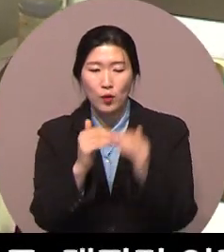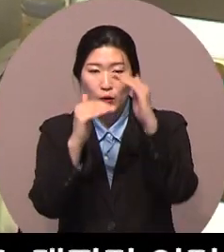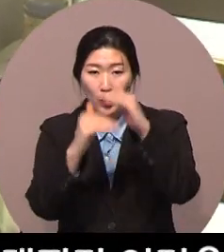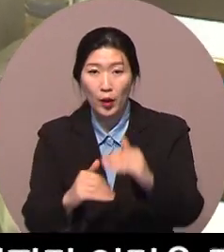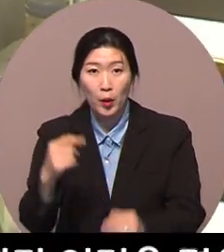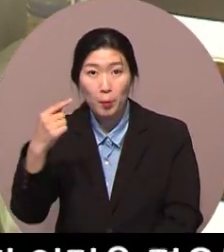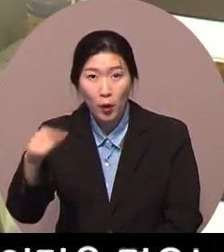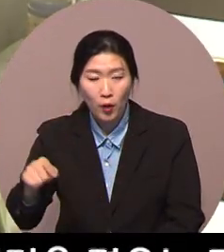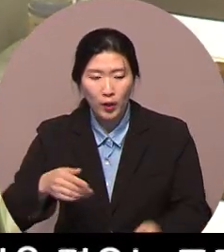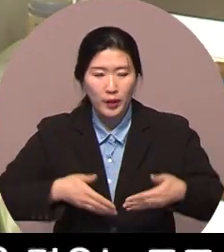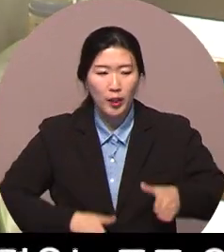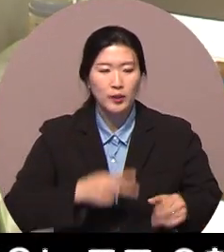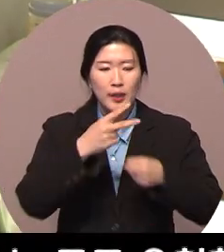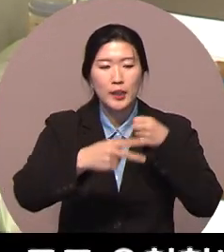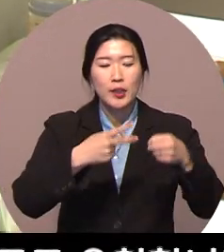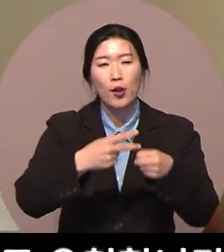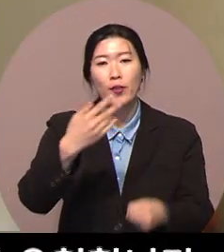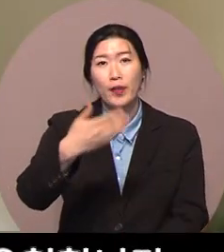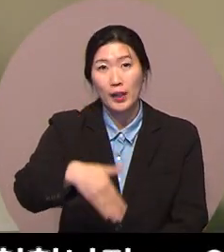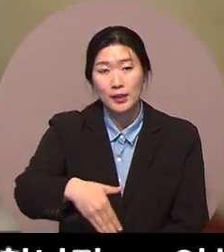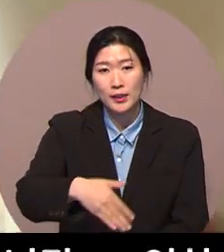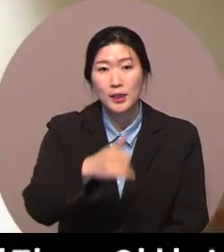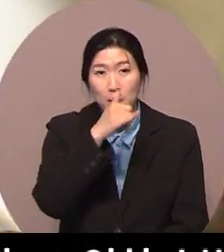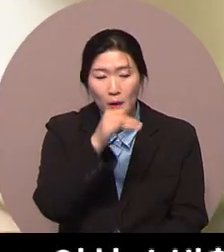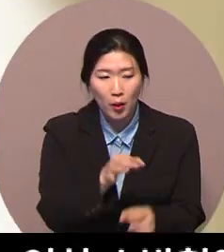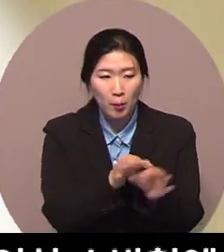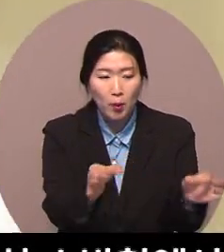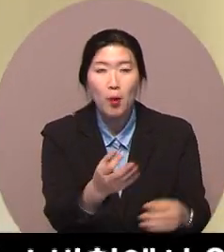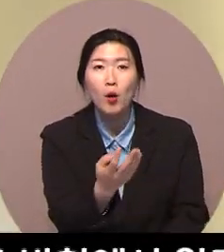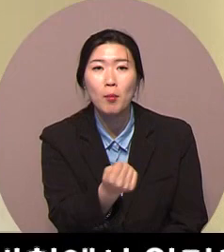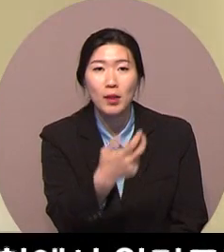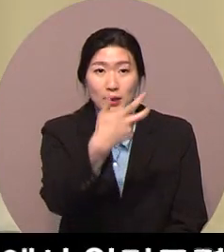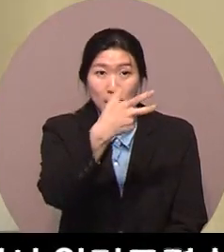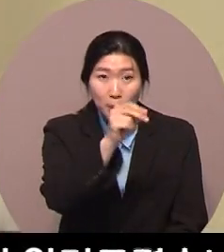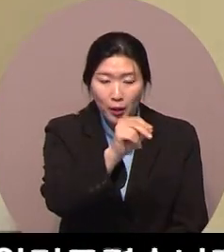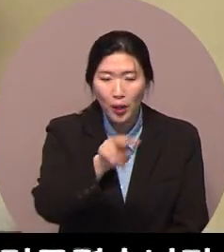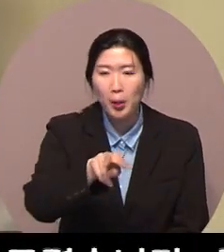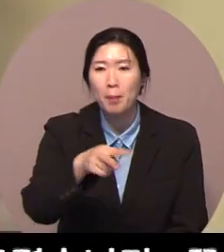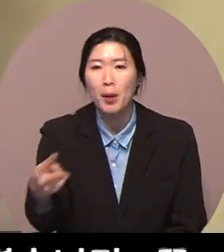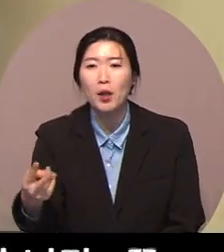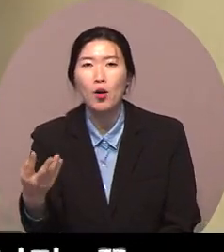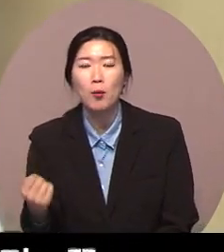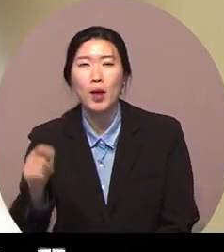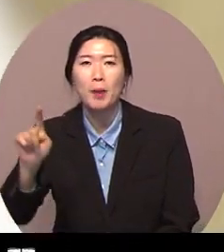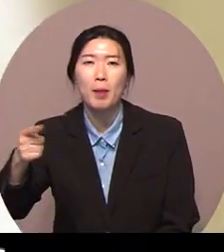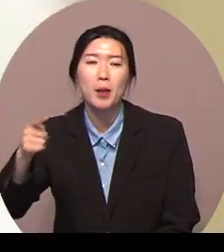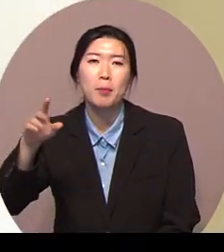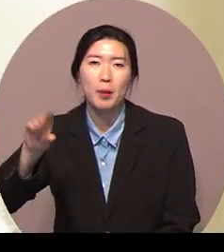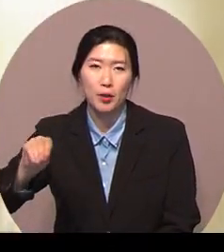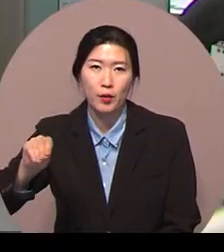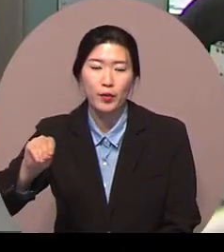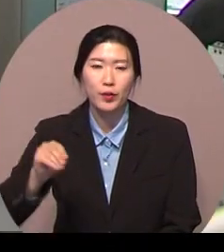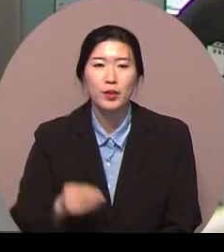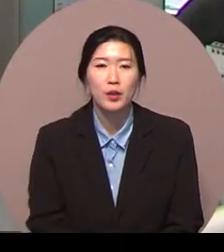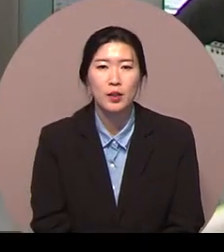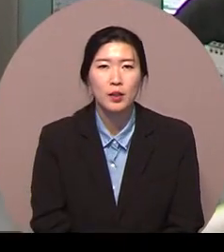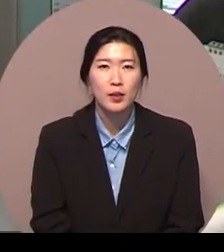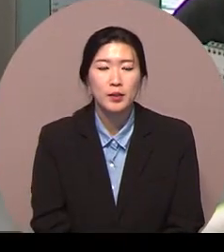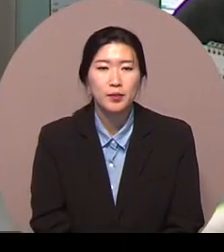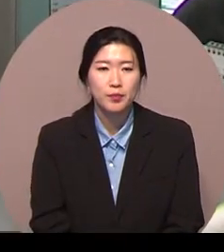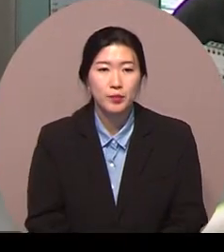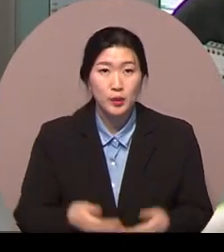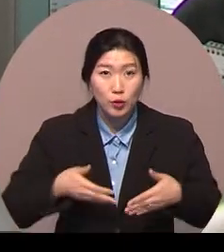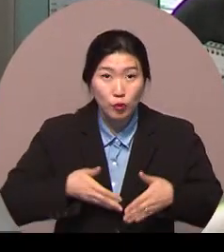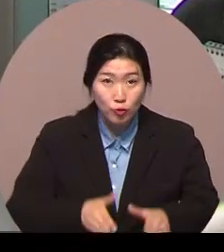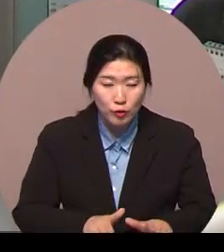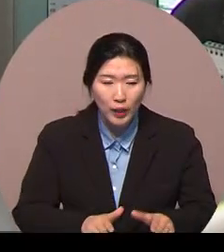생후 23개월까지 신생아를 키우는 가정에 주는 부모 급여가 최대 월 70만 원에서 100만 원으로, 출산할